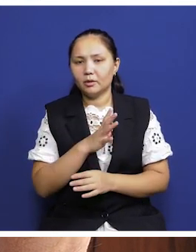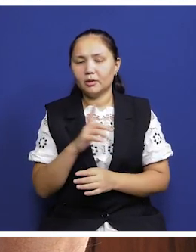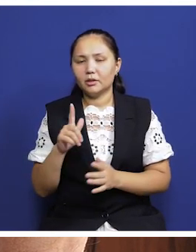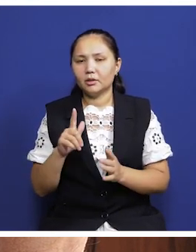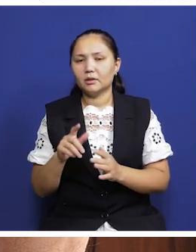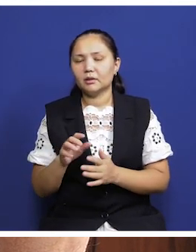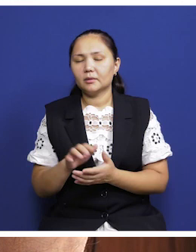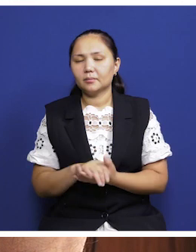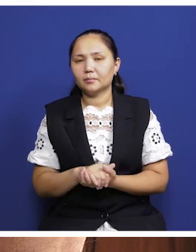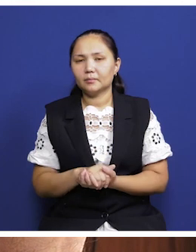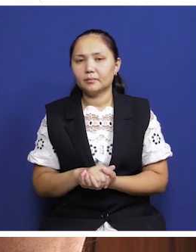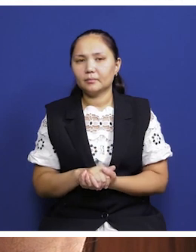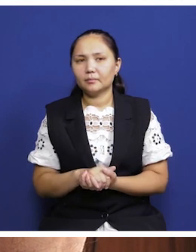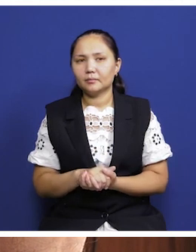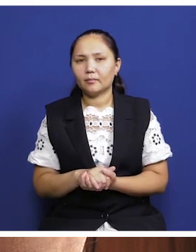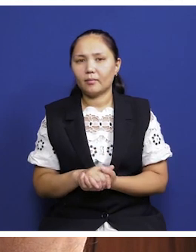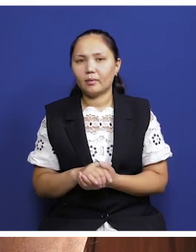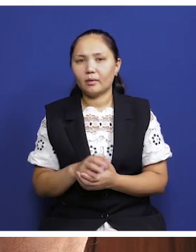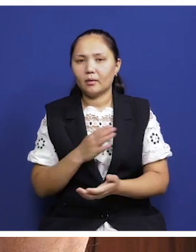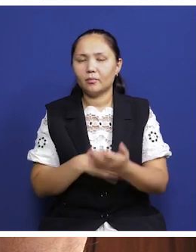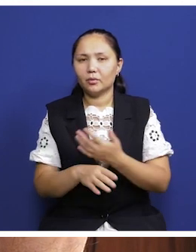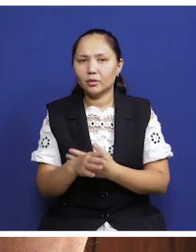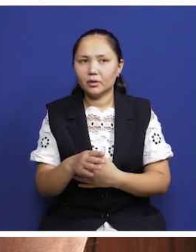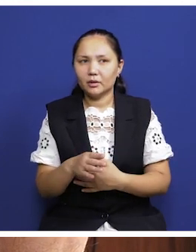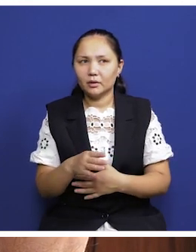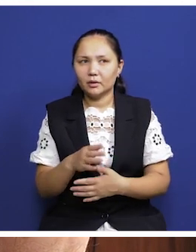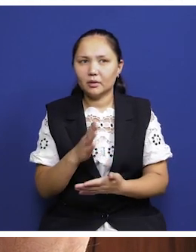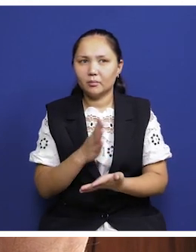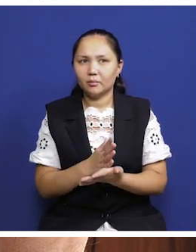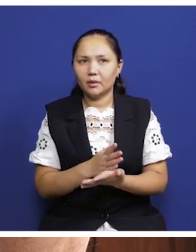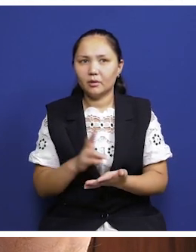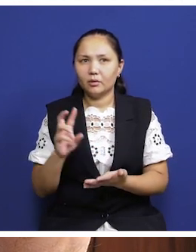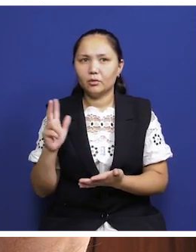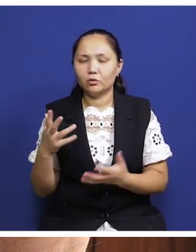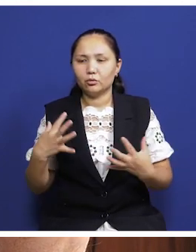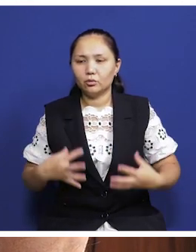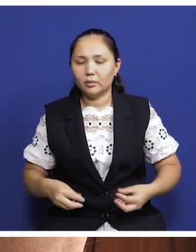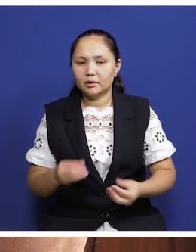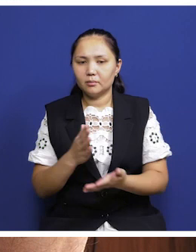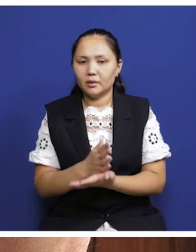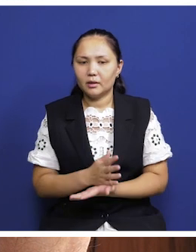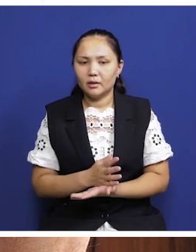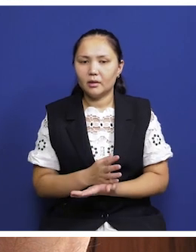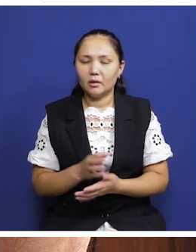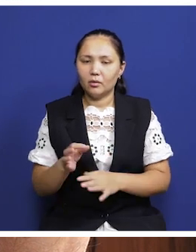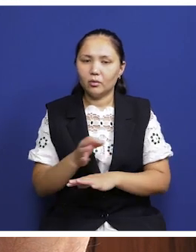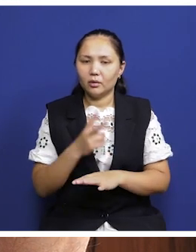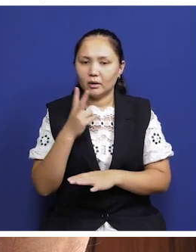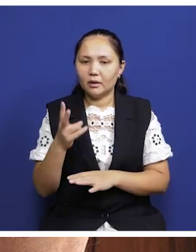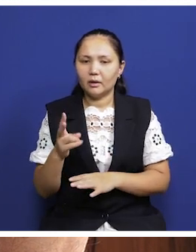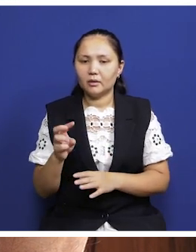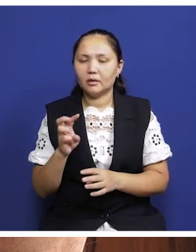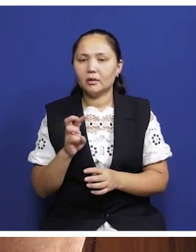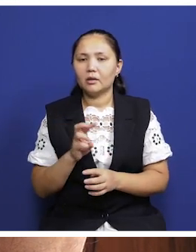жеткізіп береміз. Бізде енді ондай мүгедектік несі бар, үш отбасы бар округ бойынша, ол кісілерге құрғақ отындарын